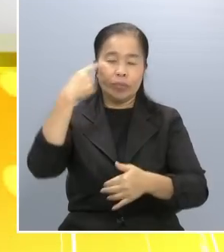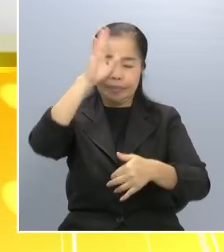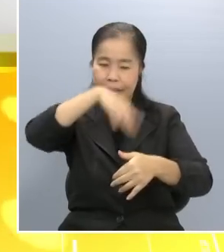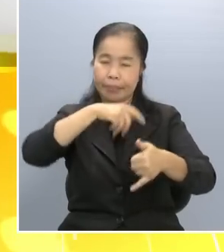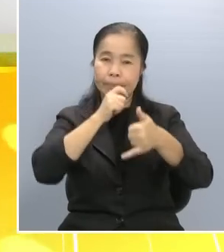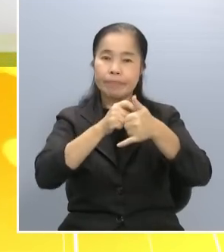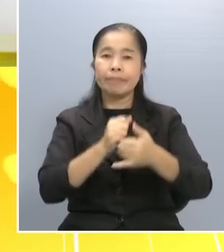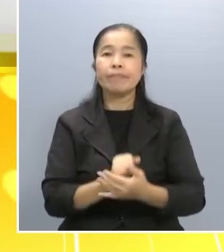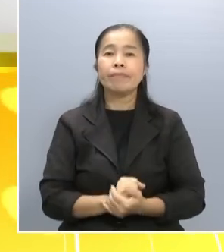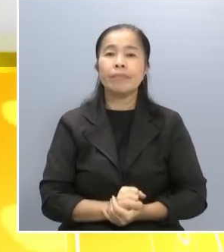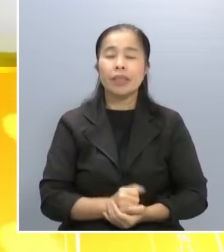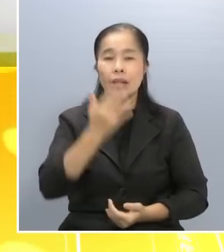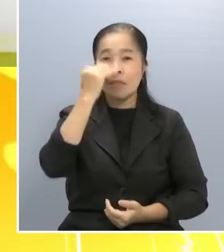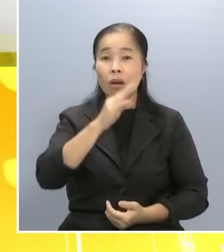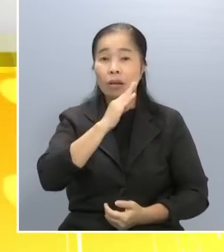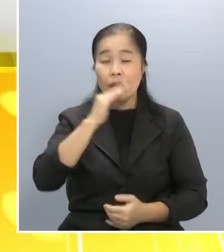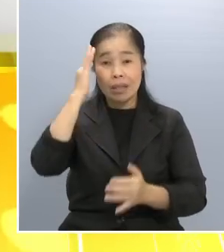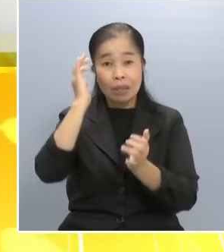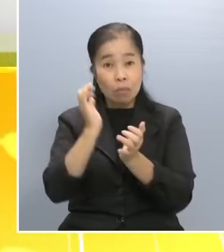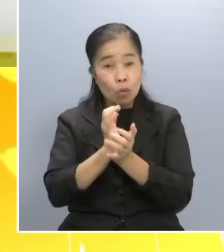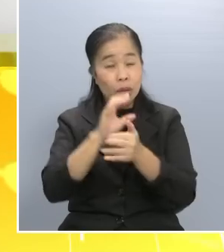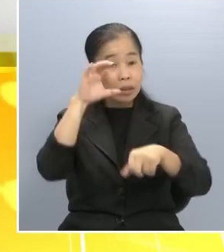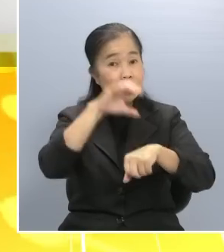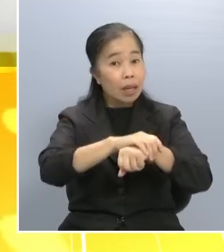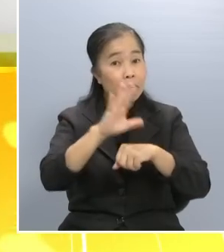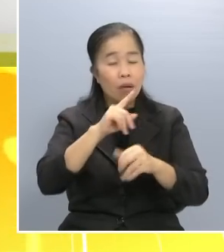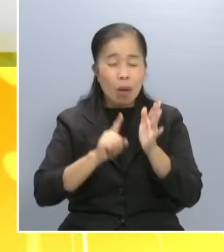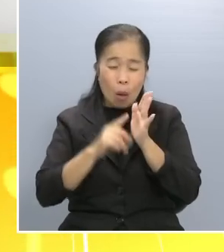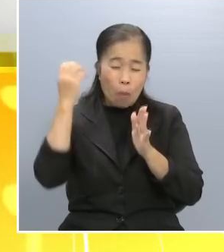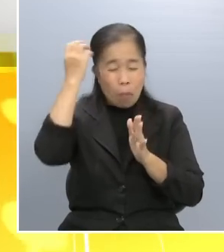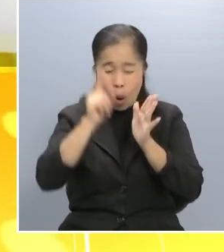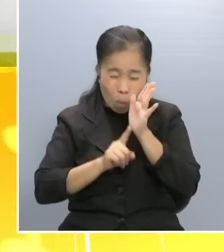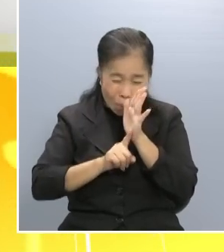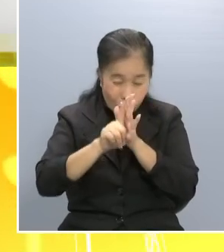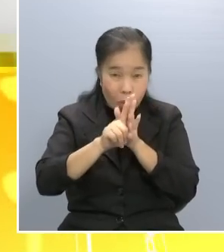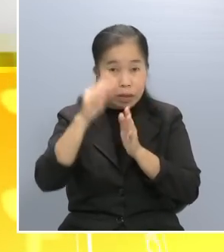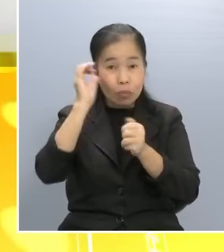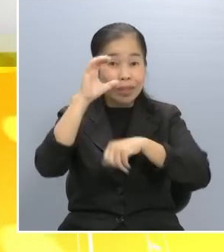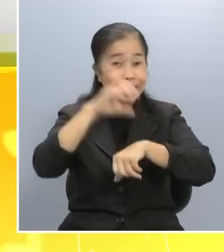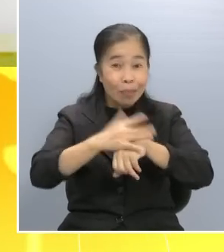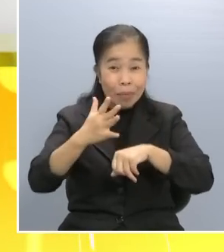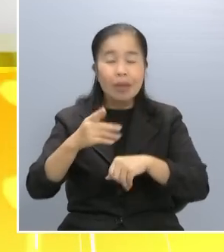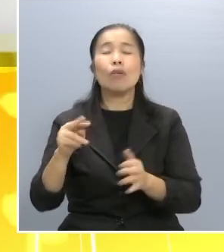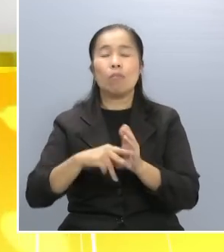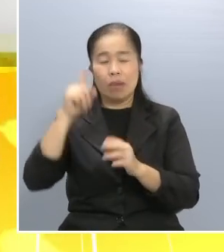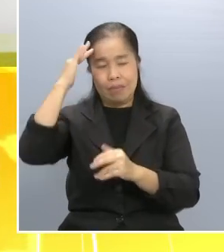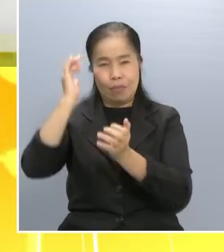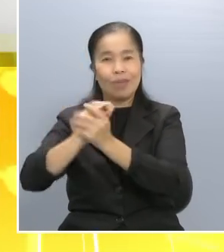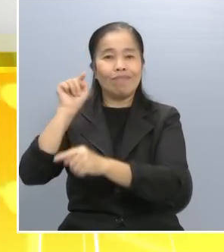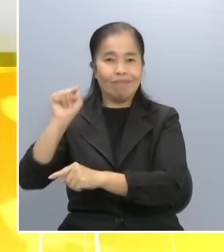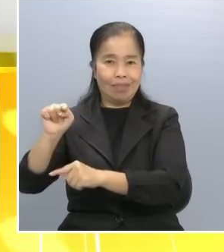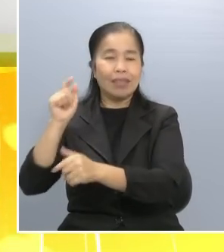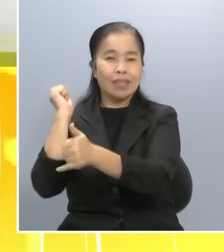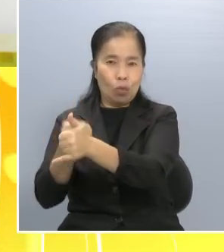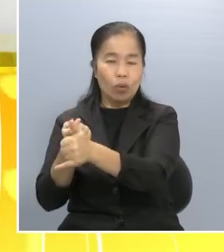คือถ้าเจ้าหน้าที่ปล่อยให้ผ่านไปโดยที่เป่าแล้วเมาเนี่ยเจ้าหน้าที่ก็จะต้องถูกดำเนินการนะคะแต่ใน